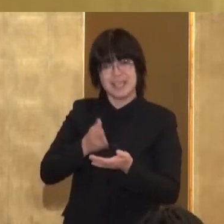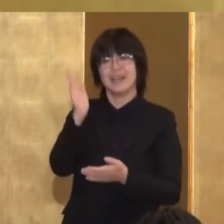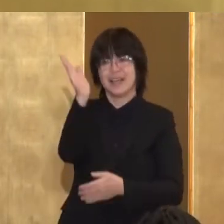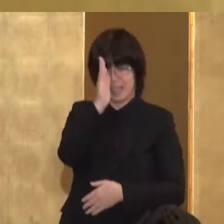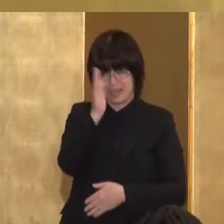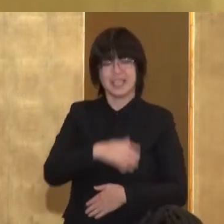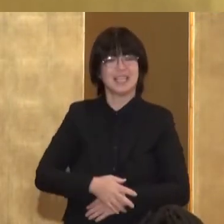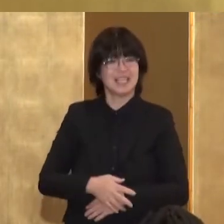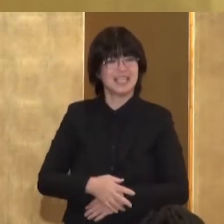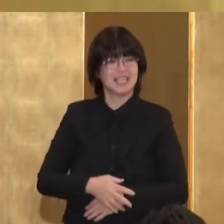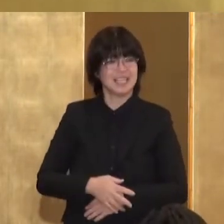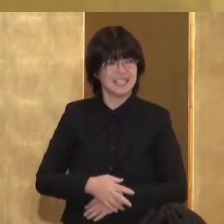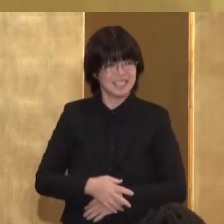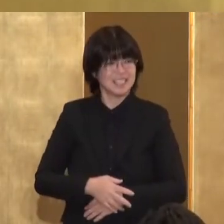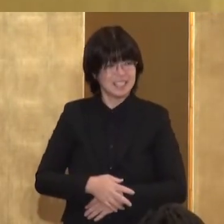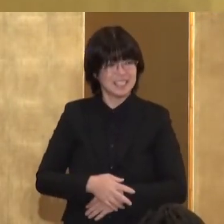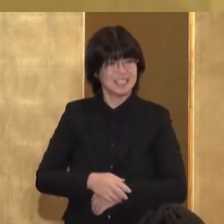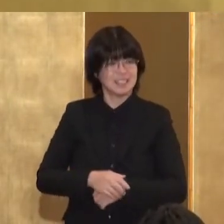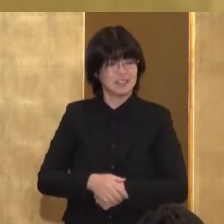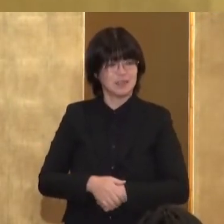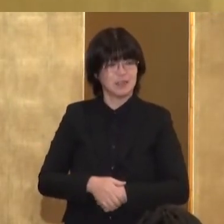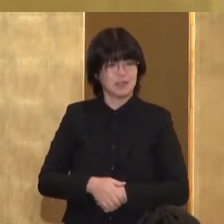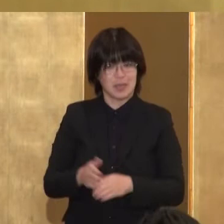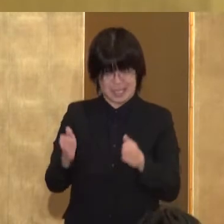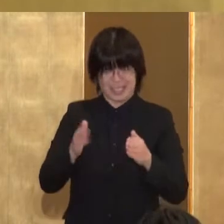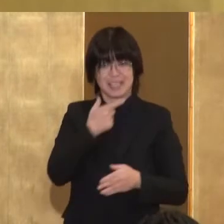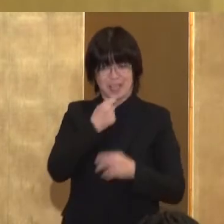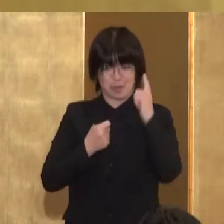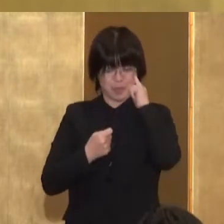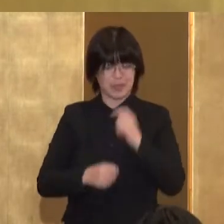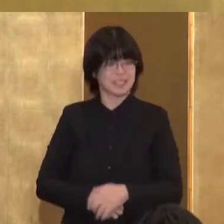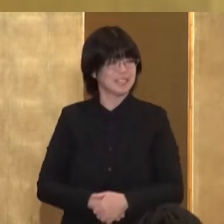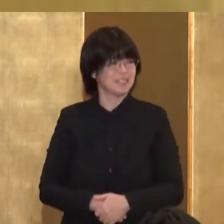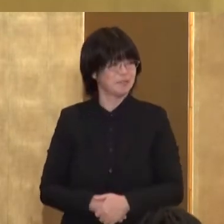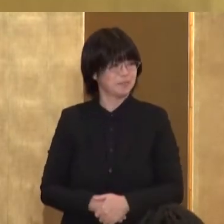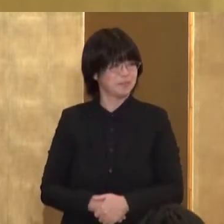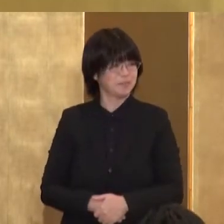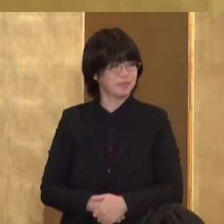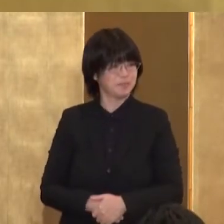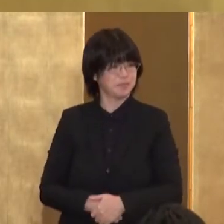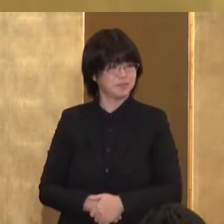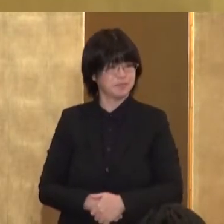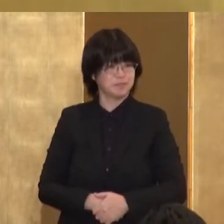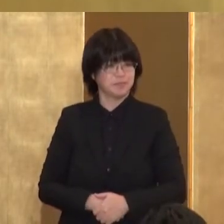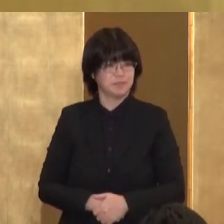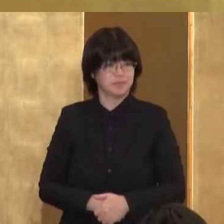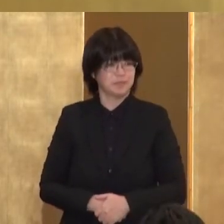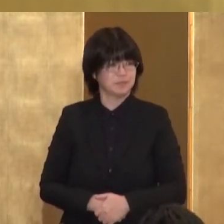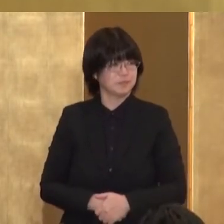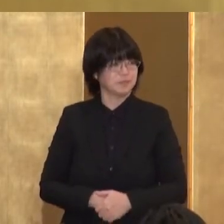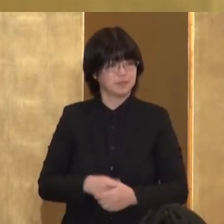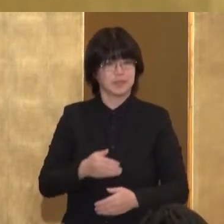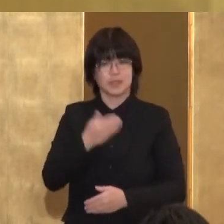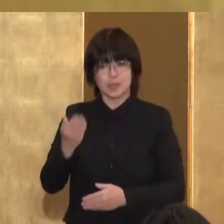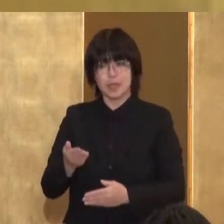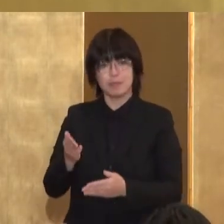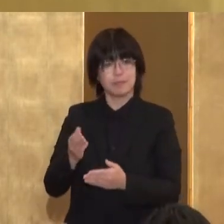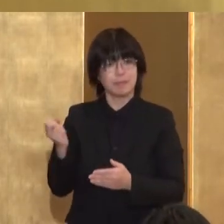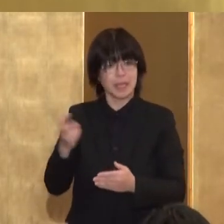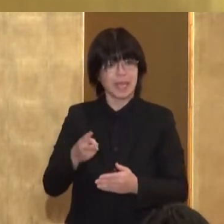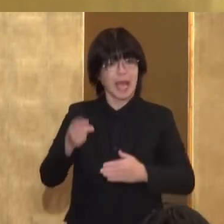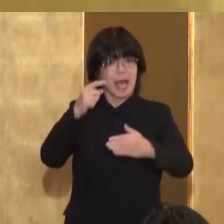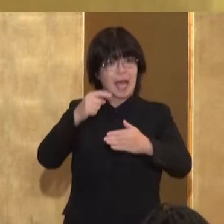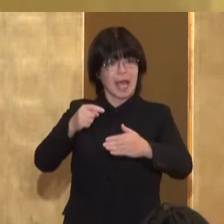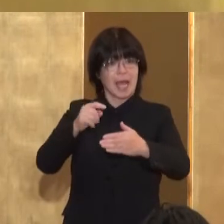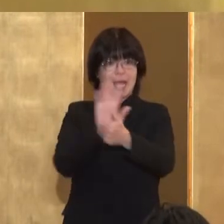はですね、どこかということを予測することは差し控えさせていただきたいと思います。 それでは再び内閣記者